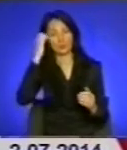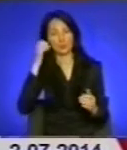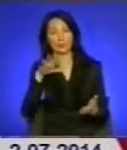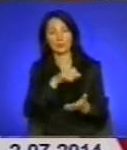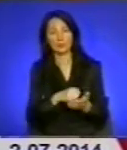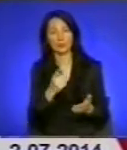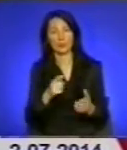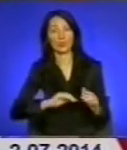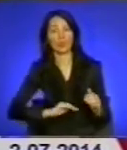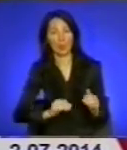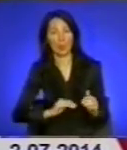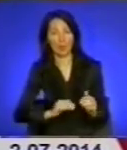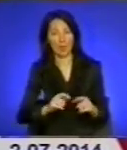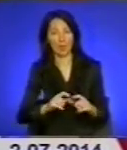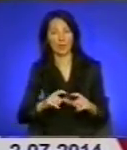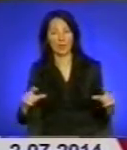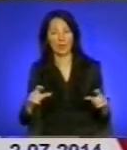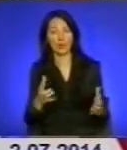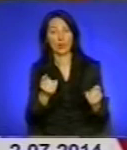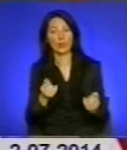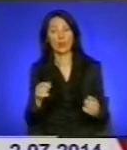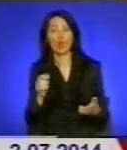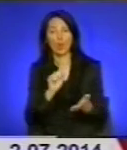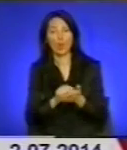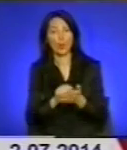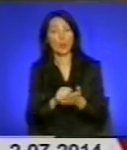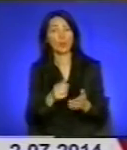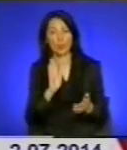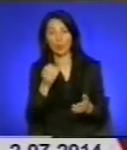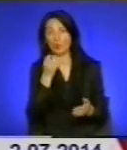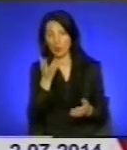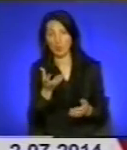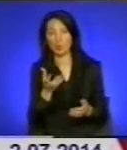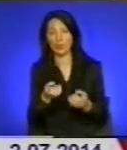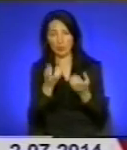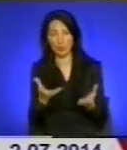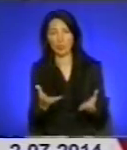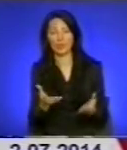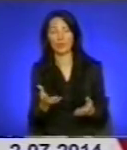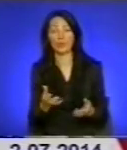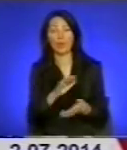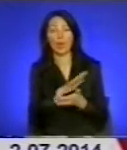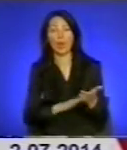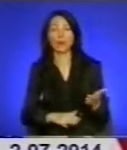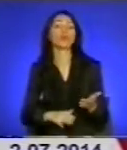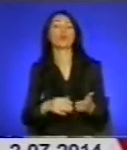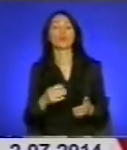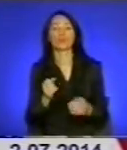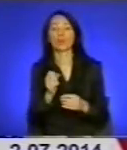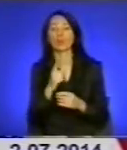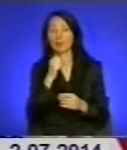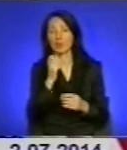потріб документи чи дозволи буде простіше протягом 2014 року в області сталося чотири пожежі у культових спорудах